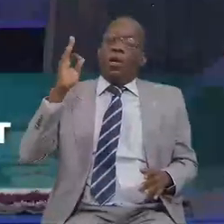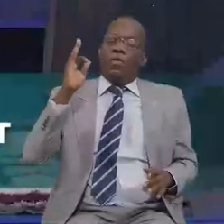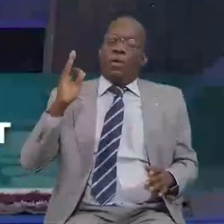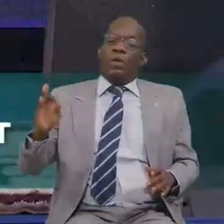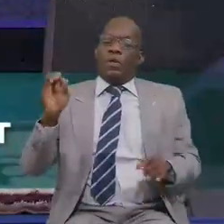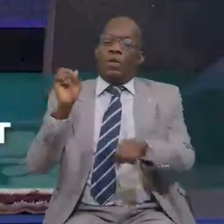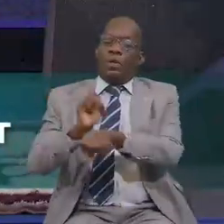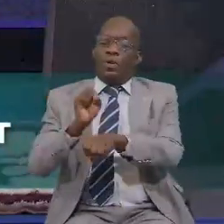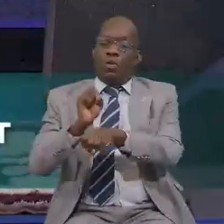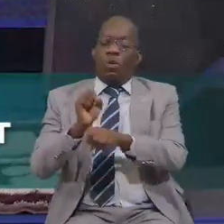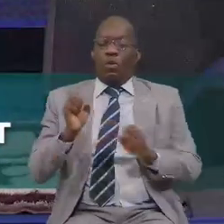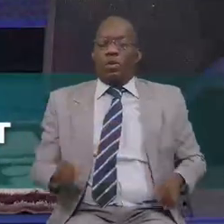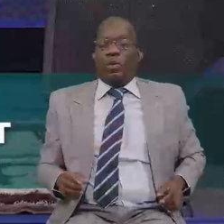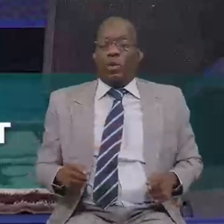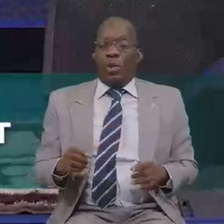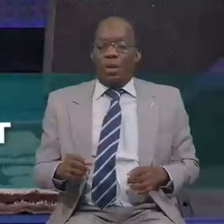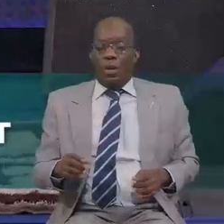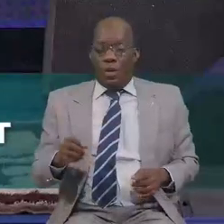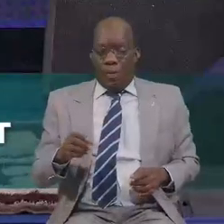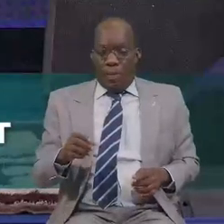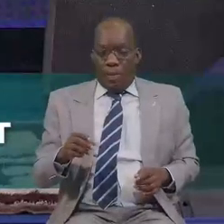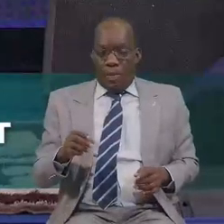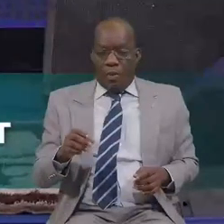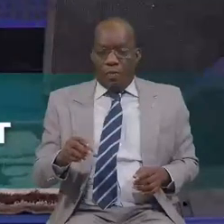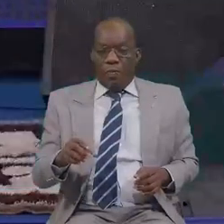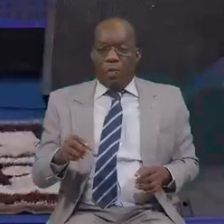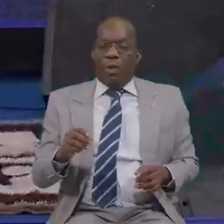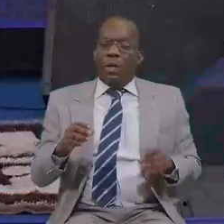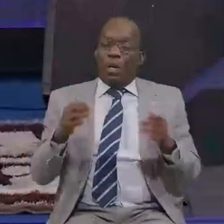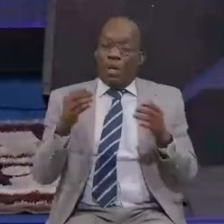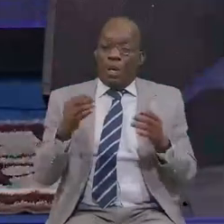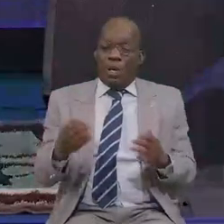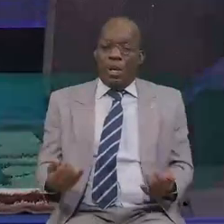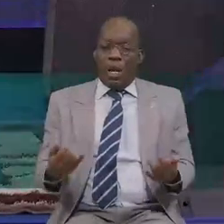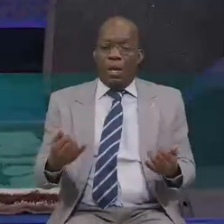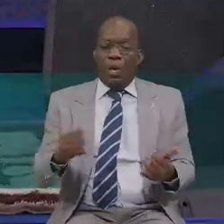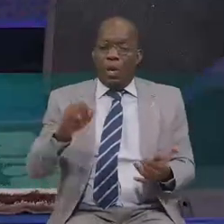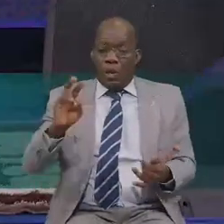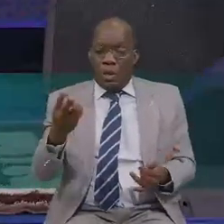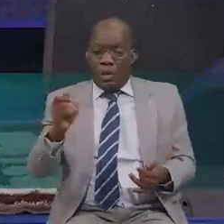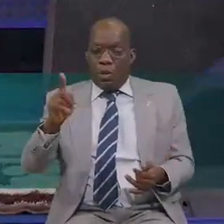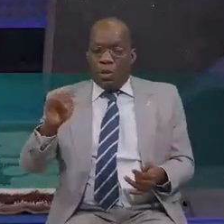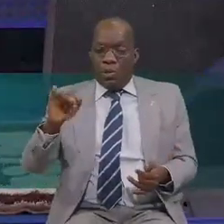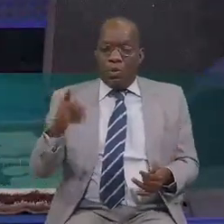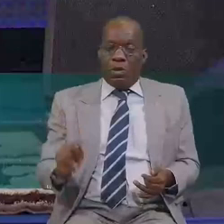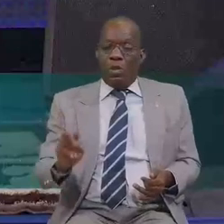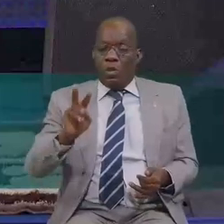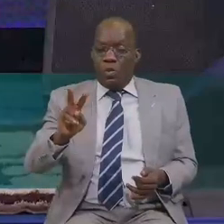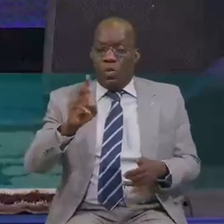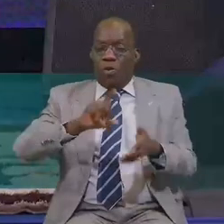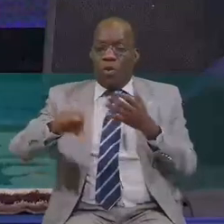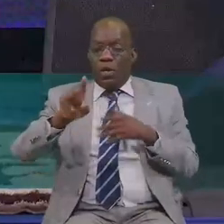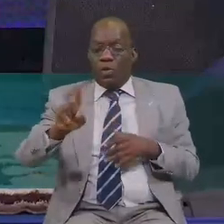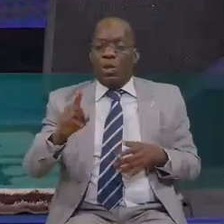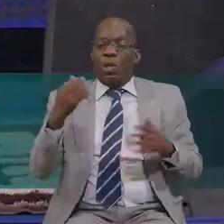Timothée chapitre 2. Lever et réveiller des soldats de Christ pour les exploits évangéliques.